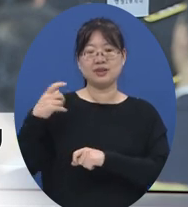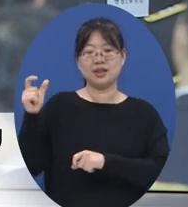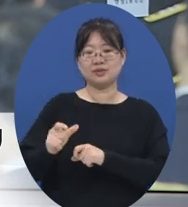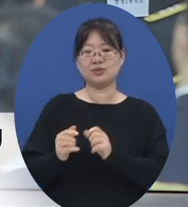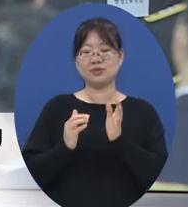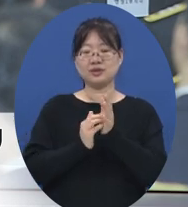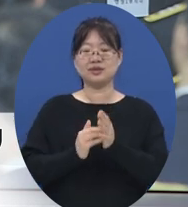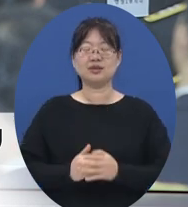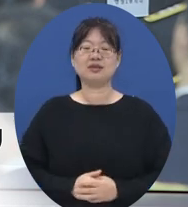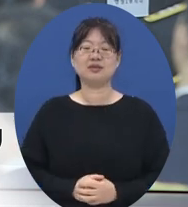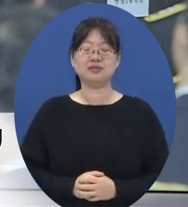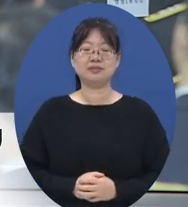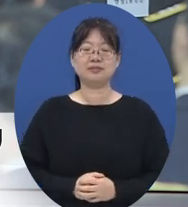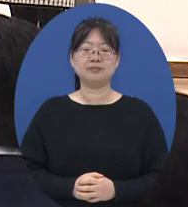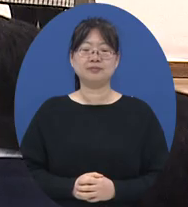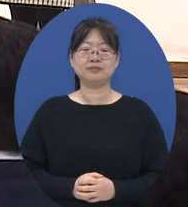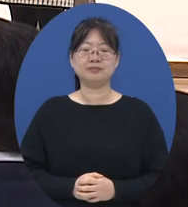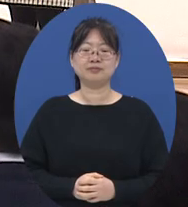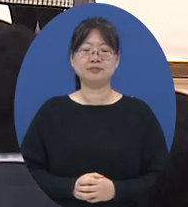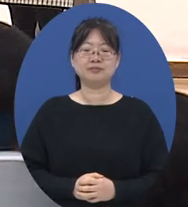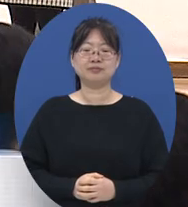현장 취재했습니다.